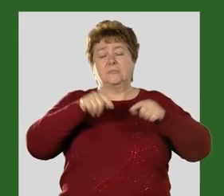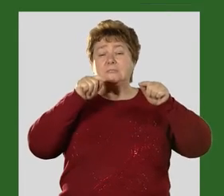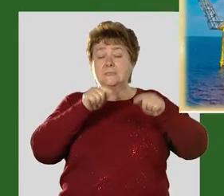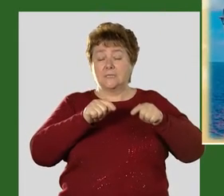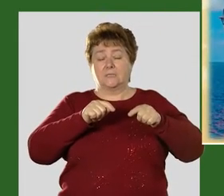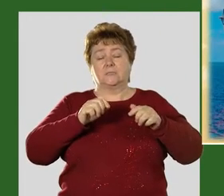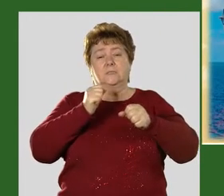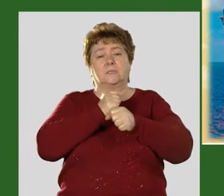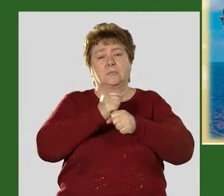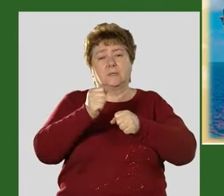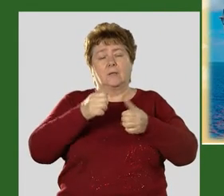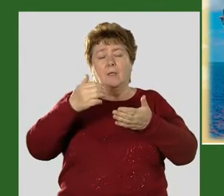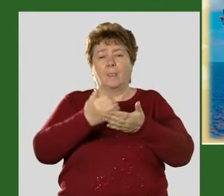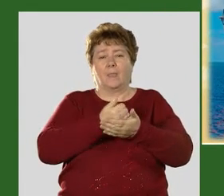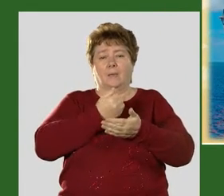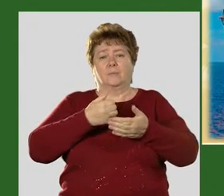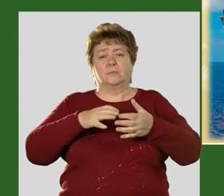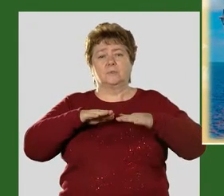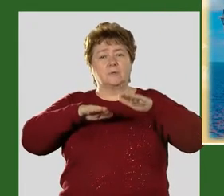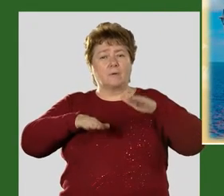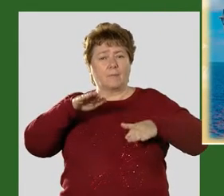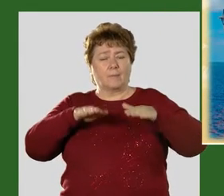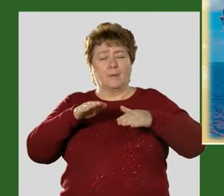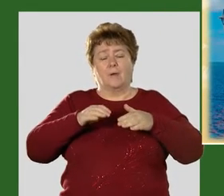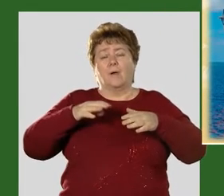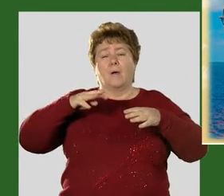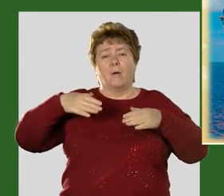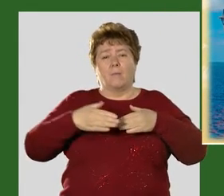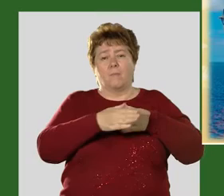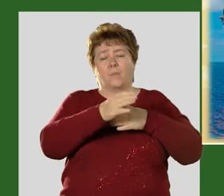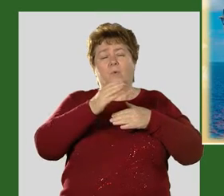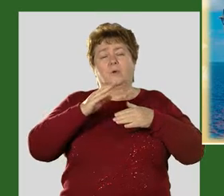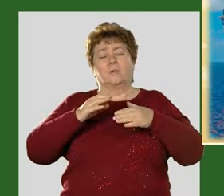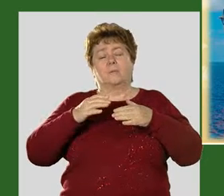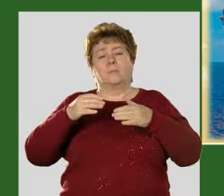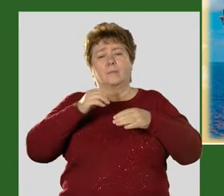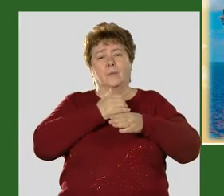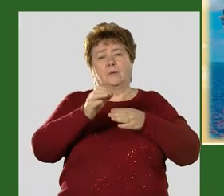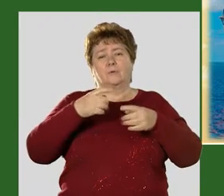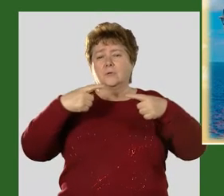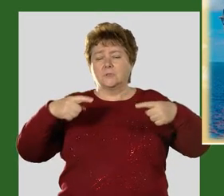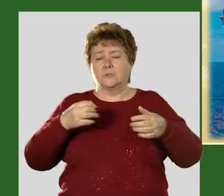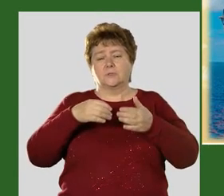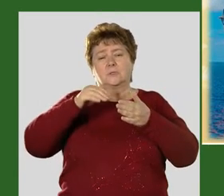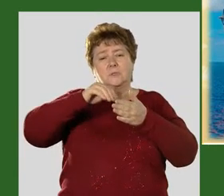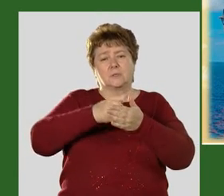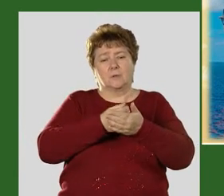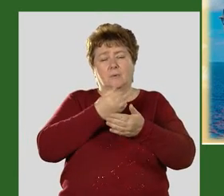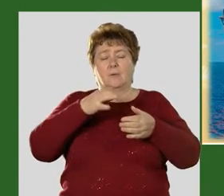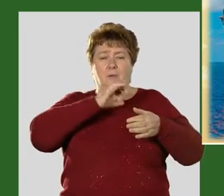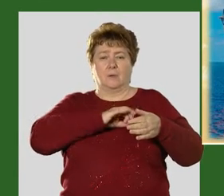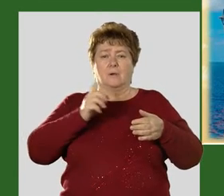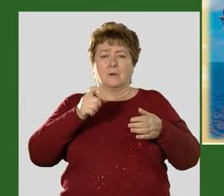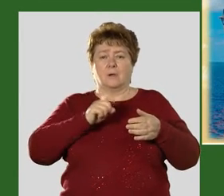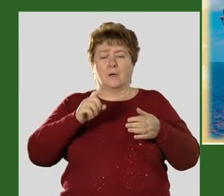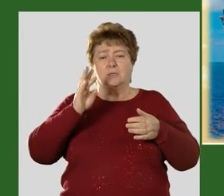Именно здесь производится добыча основной массы морепродуктов и различных полезных ископаемых, в том числе